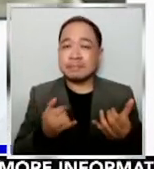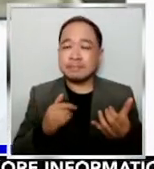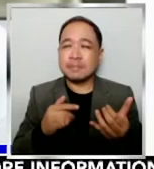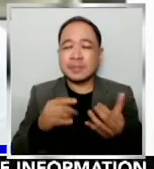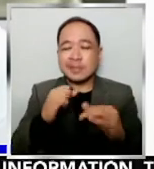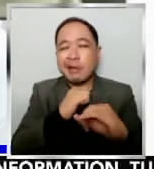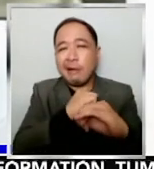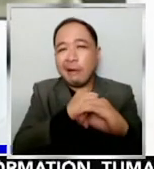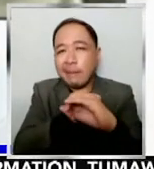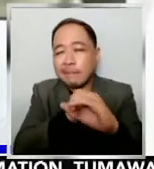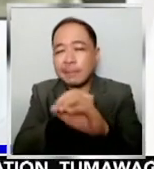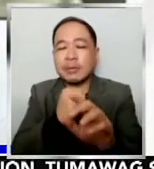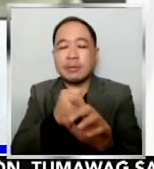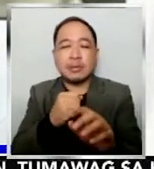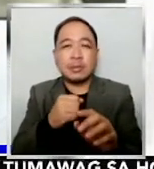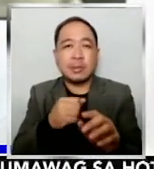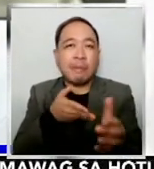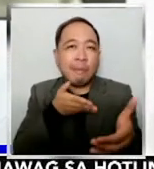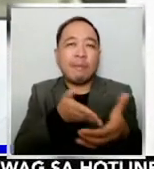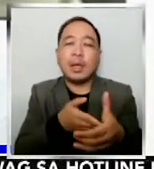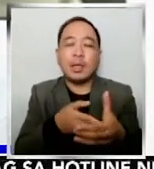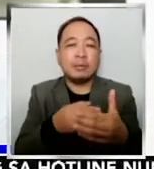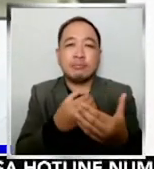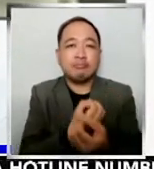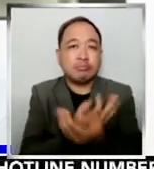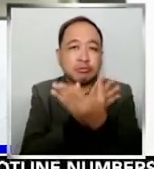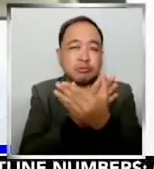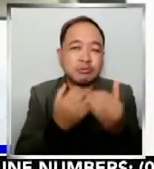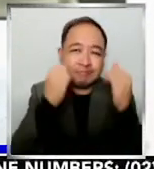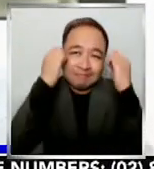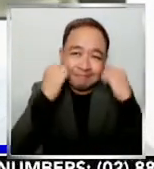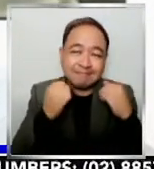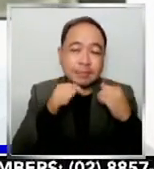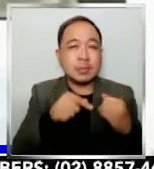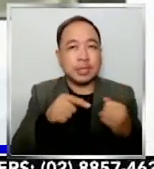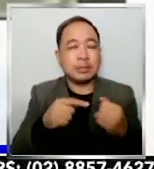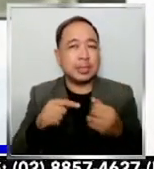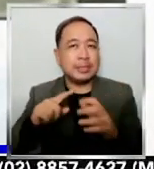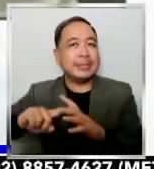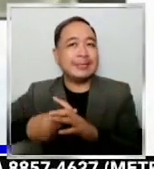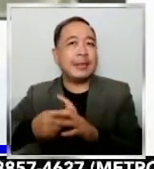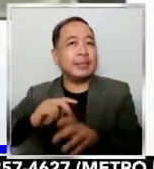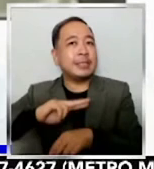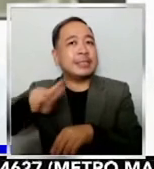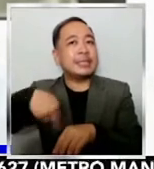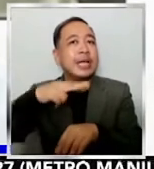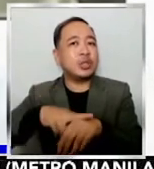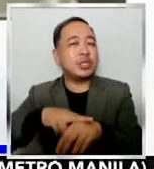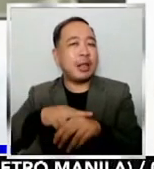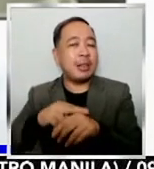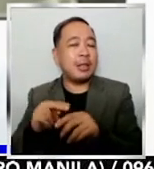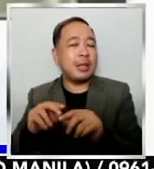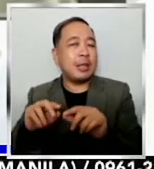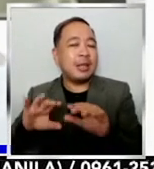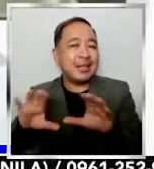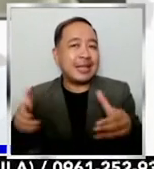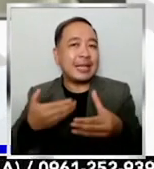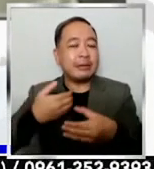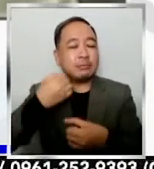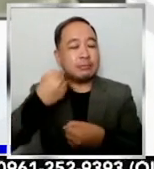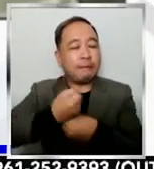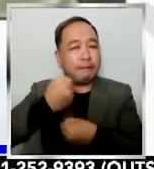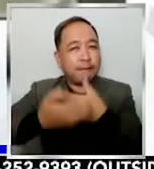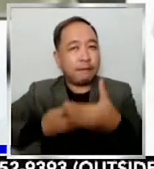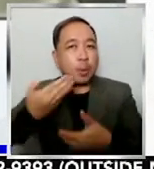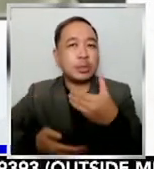is nag-emanate ito sa ating National Task Force. So isa po ito si alias Vietnam doon sa